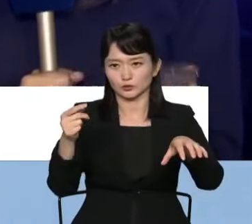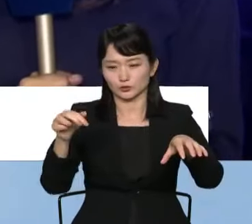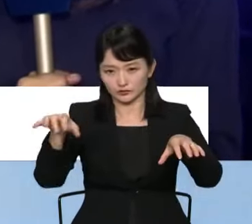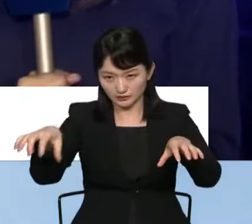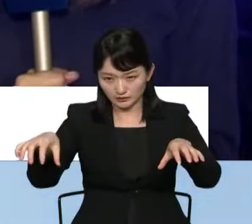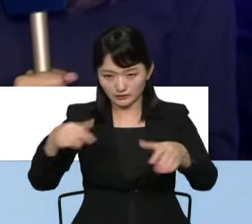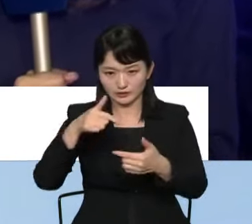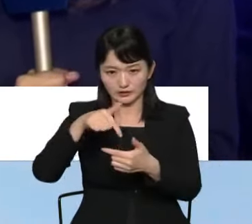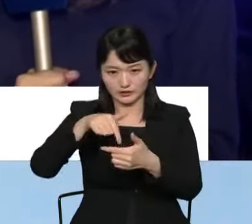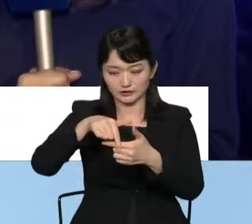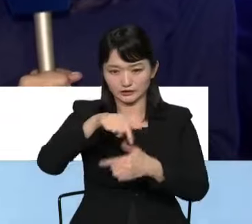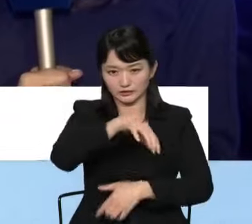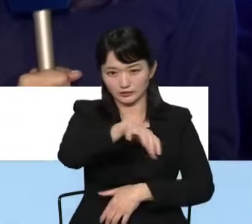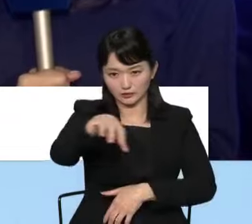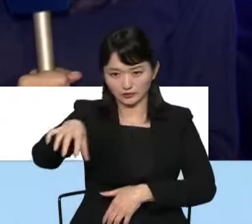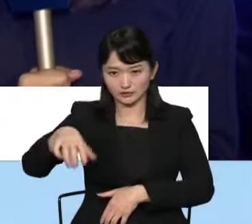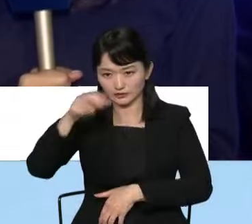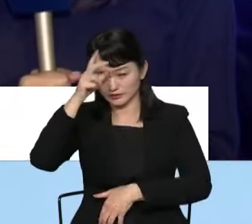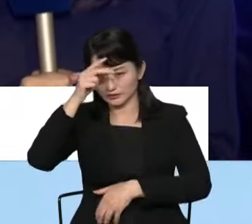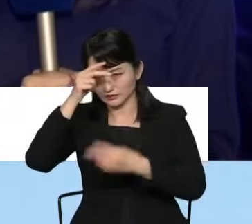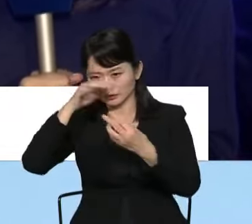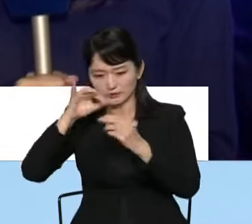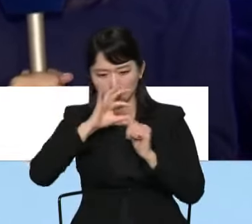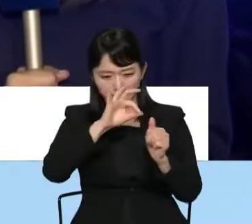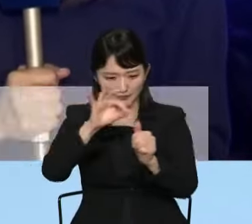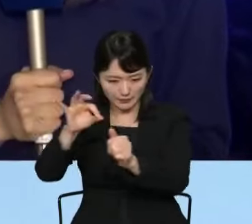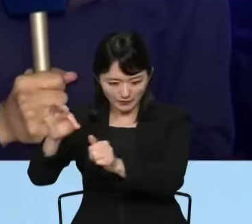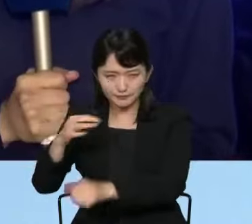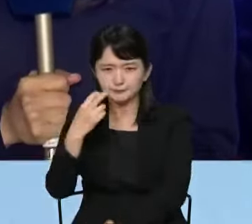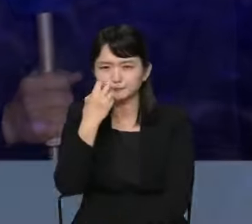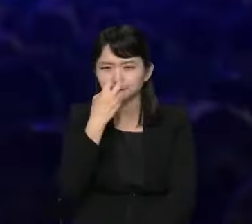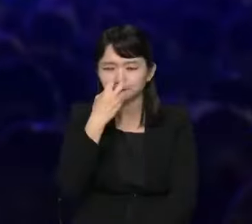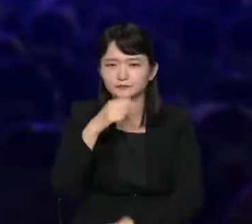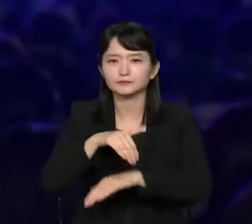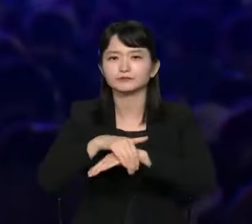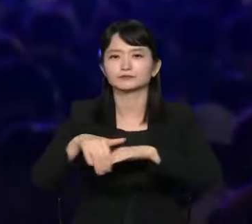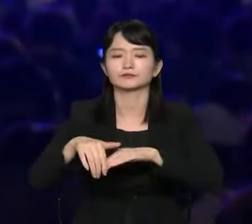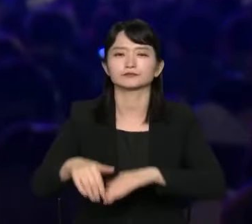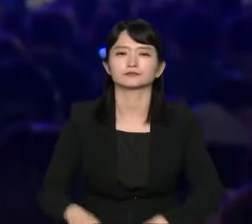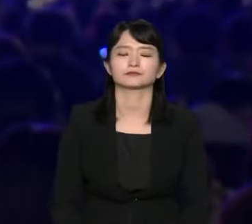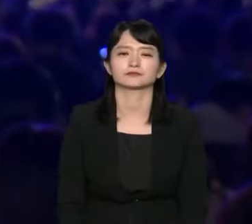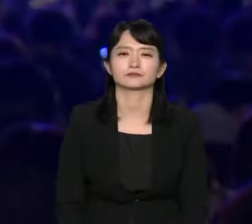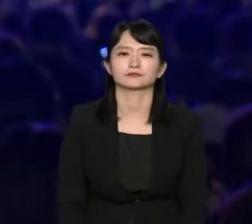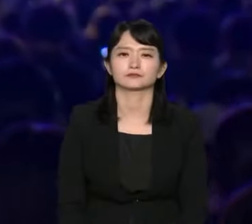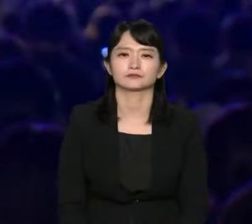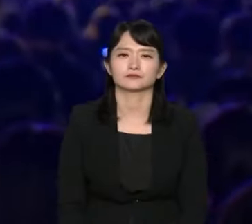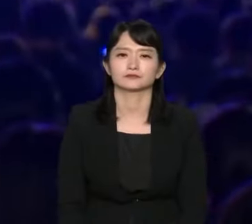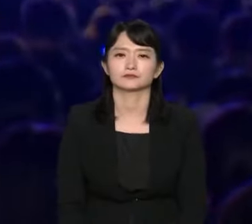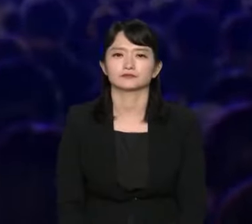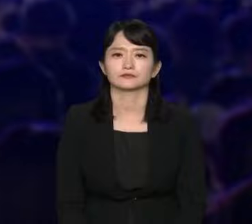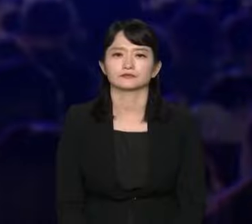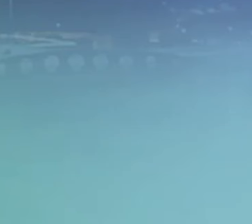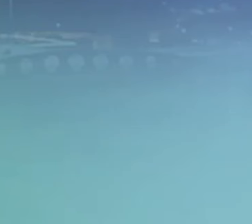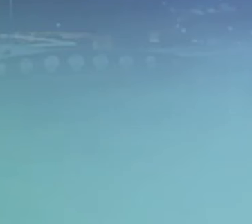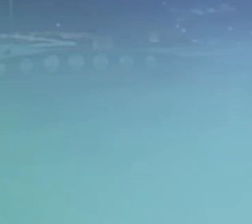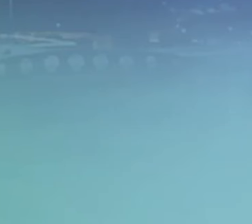등에 경찰 약 3천 명이 배치돼 인파를 관리합니다. 지금까지 서울광장에서 JTBC 정인아입니다.